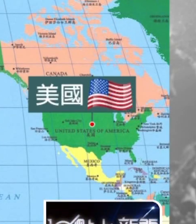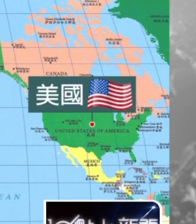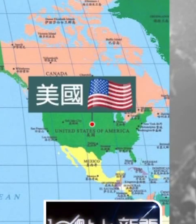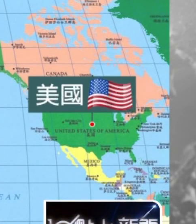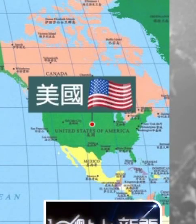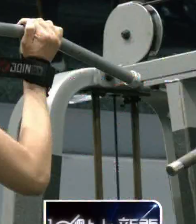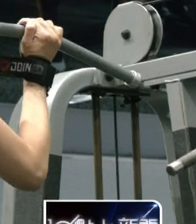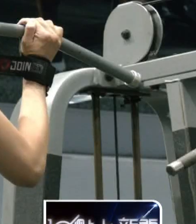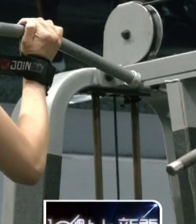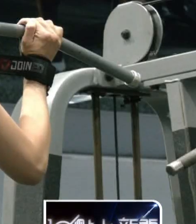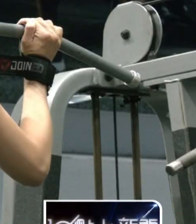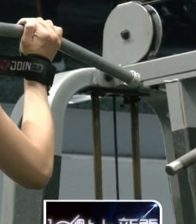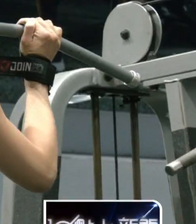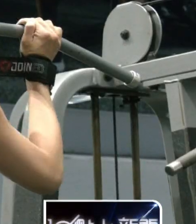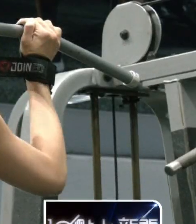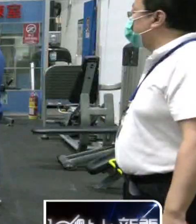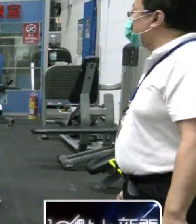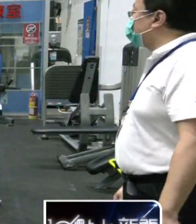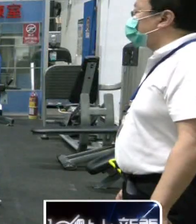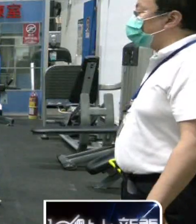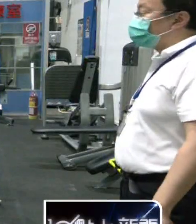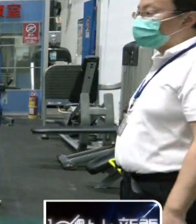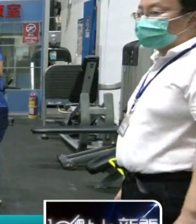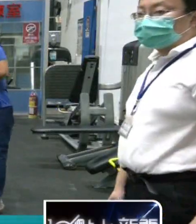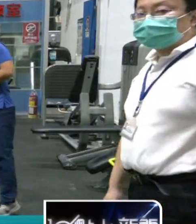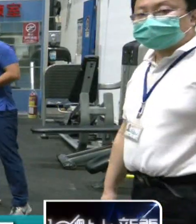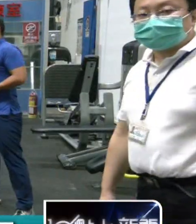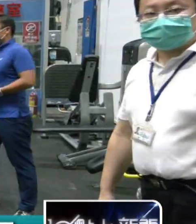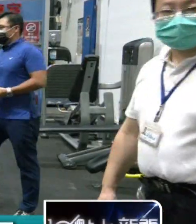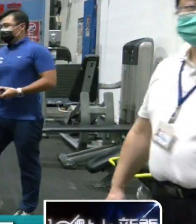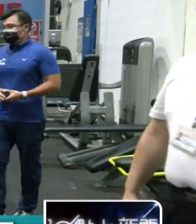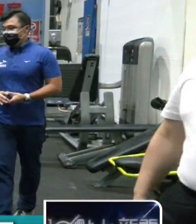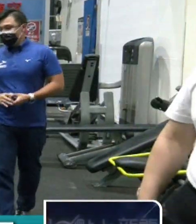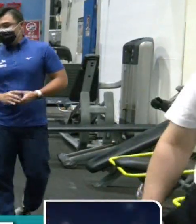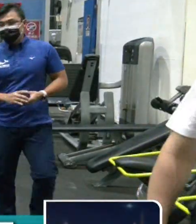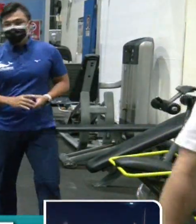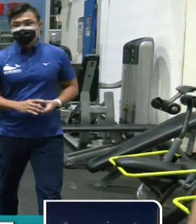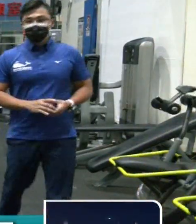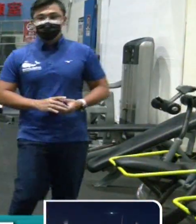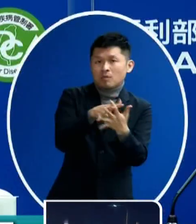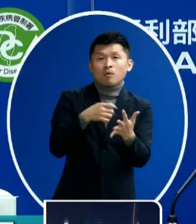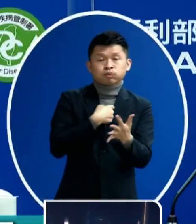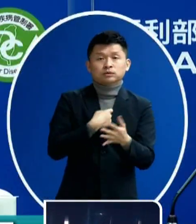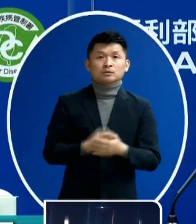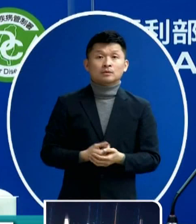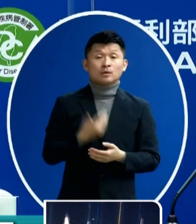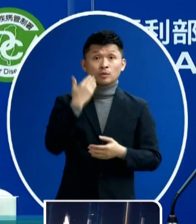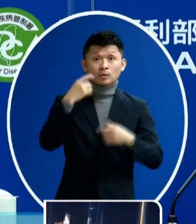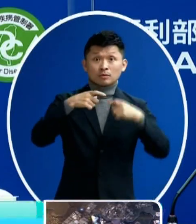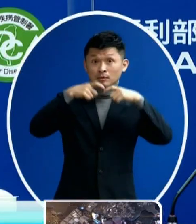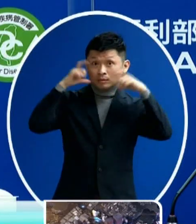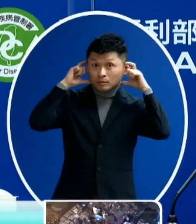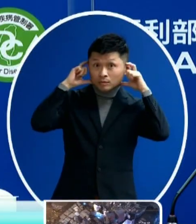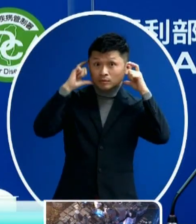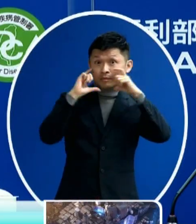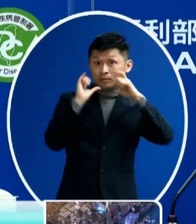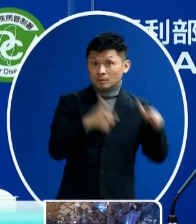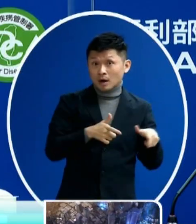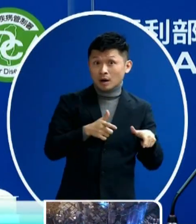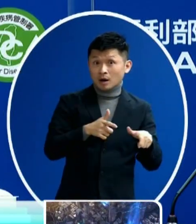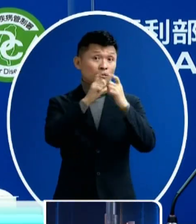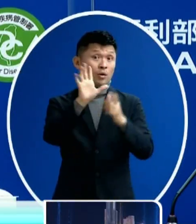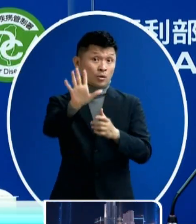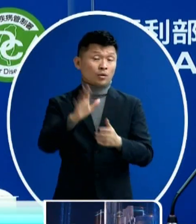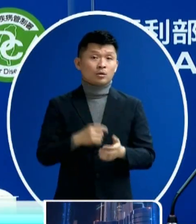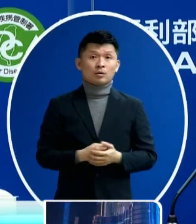时雨。但在解封之前，民众也关心国内口罩令有望松绑吗？ 戴口罩，其实我最想开的是运动